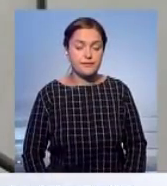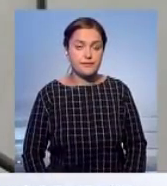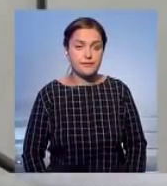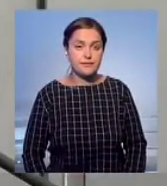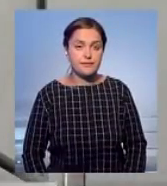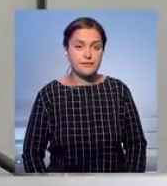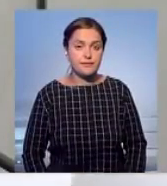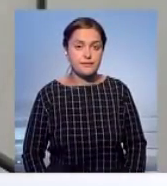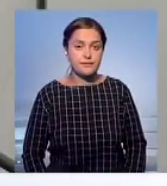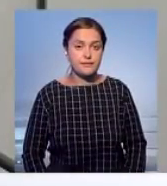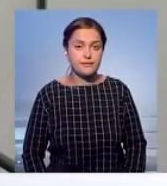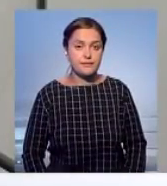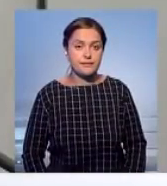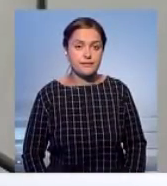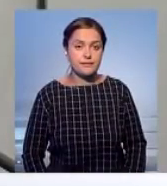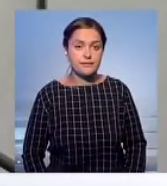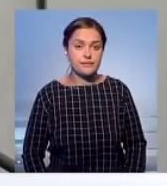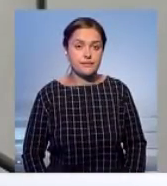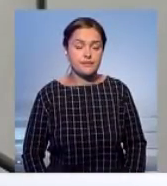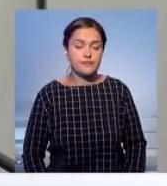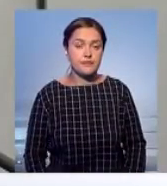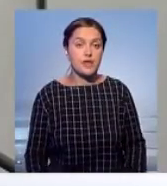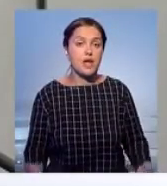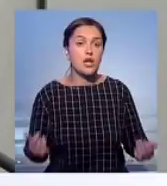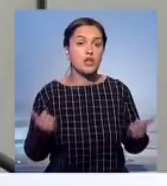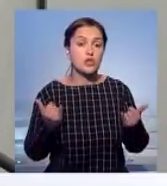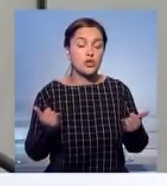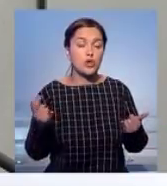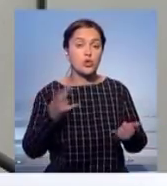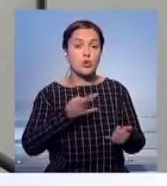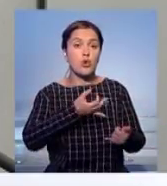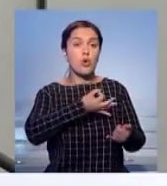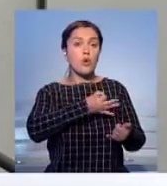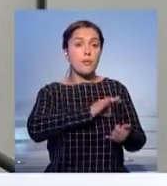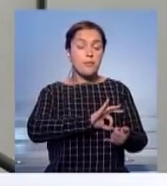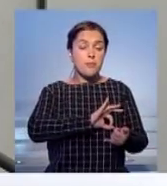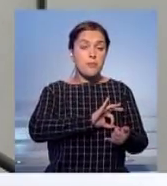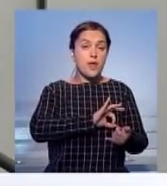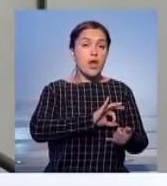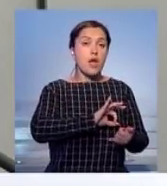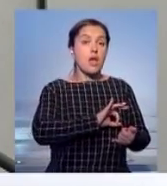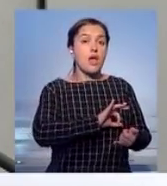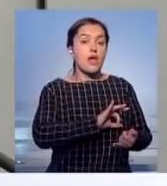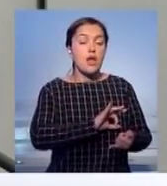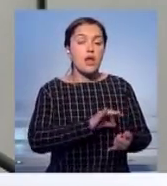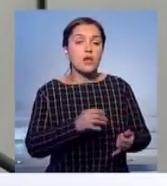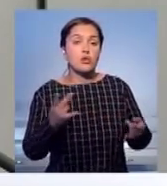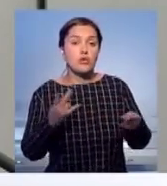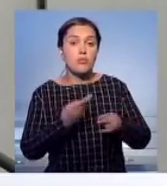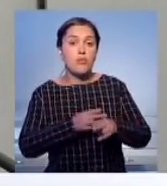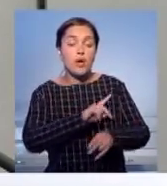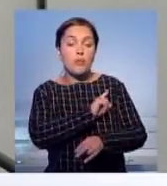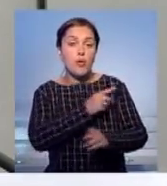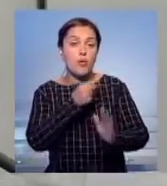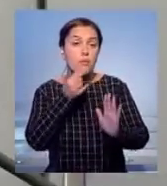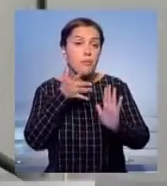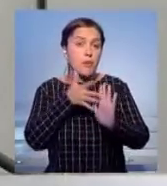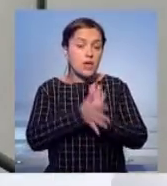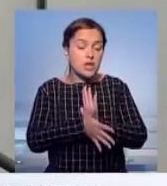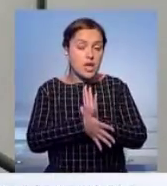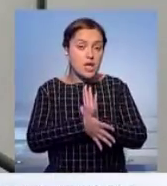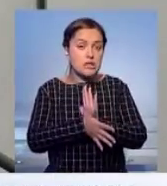Единственная задача теперь остается правильная эксплуатация этих мощностей, поскольку потрачено более 20